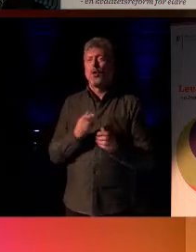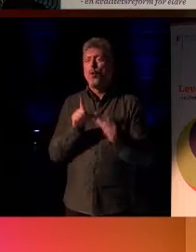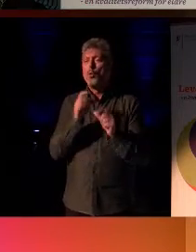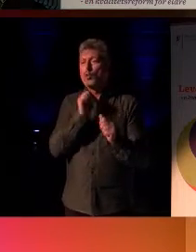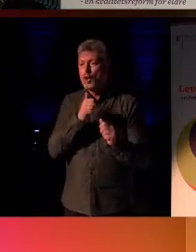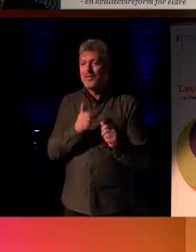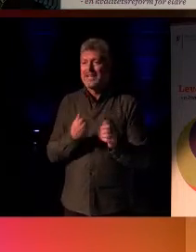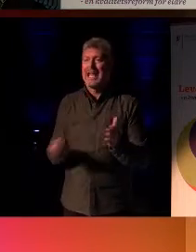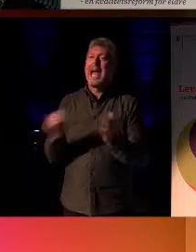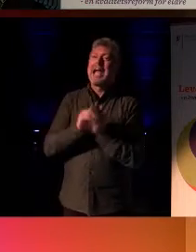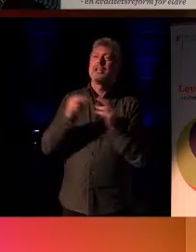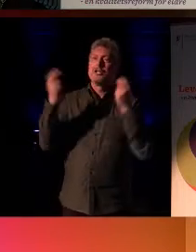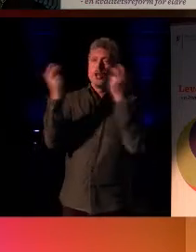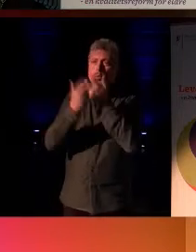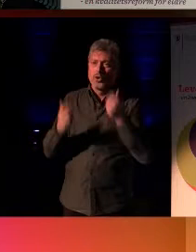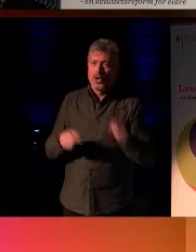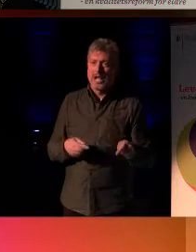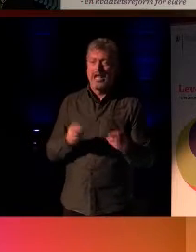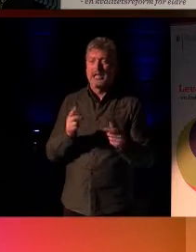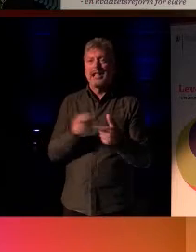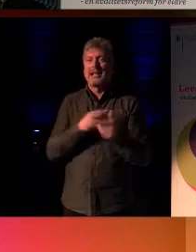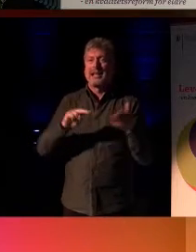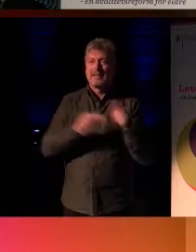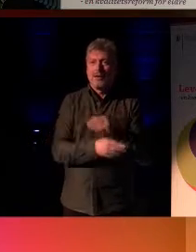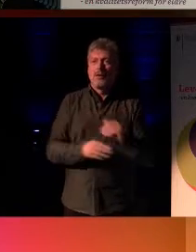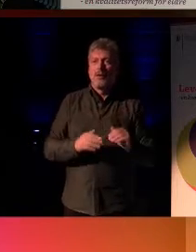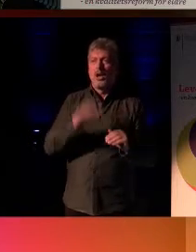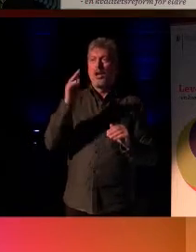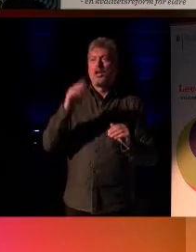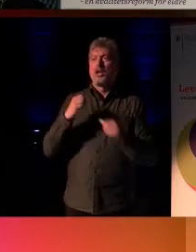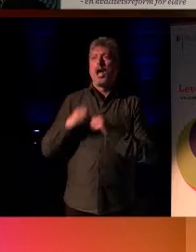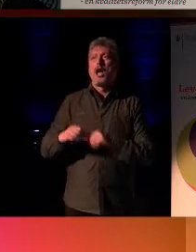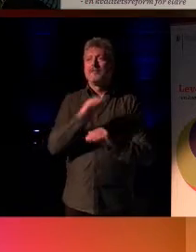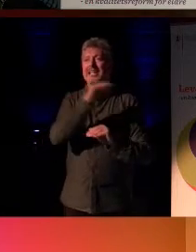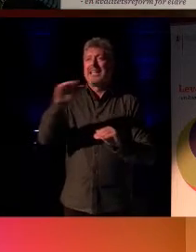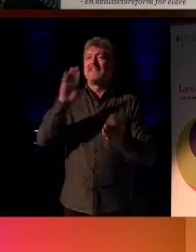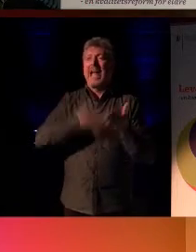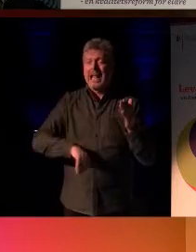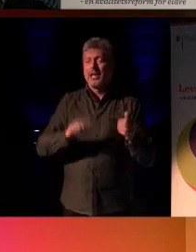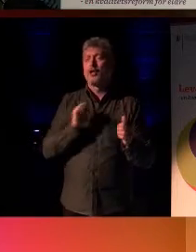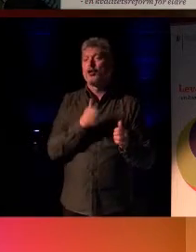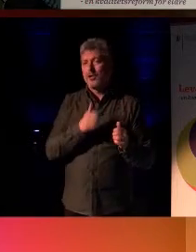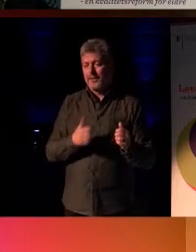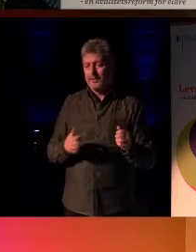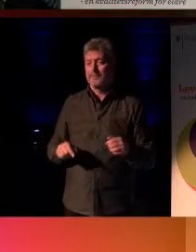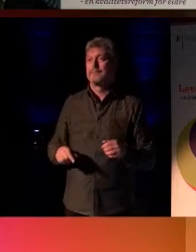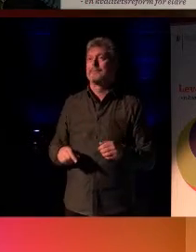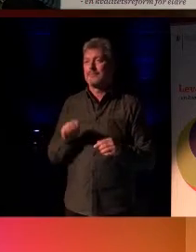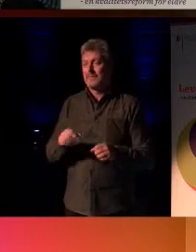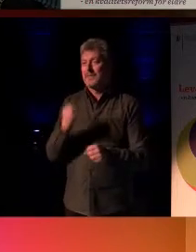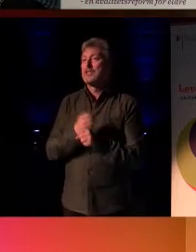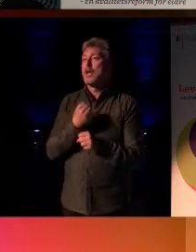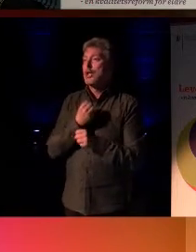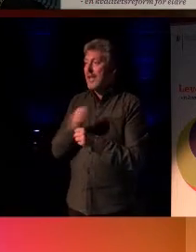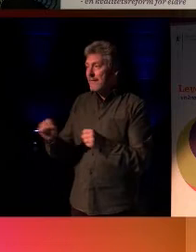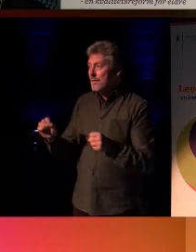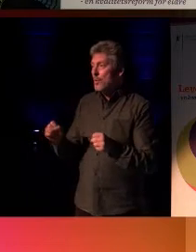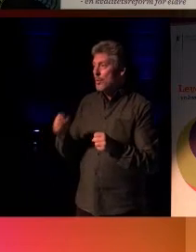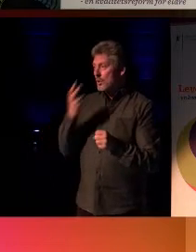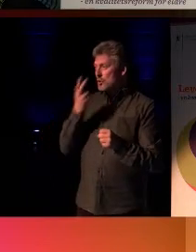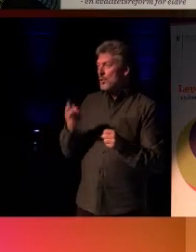ekstraundersøkelser og innleggelser og et høyere omsorgsnivå enn nødvendig. I Sandefjord avdekket vi 4 risikoområder